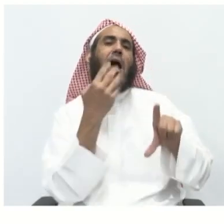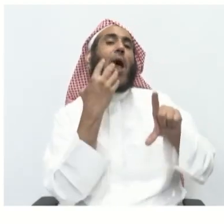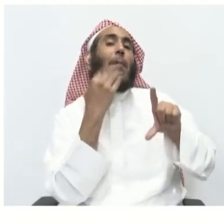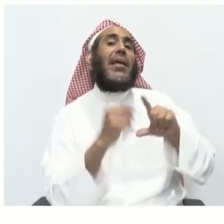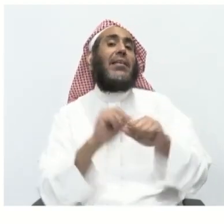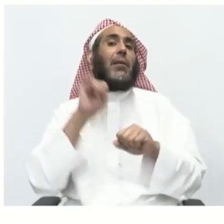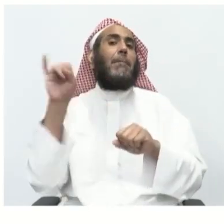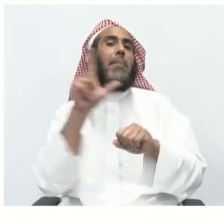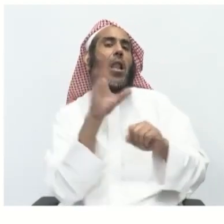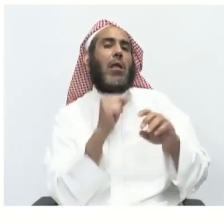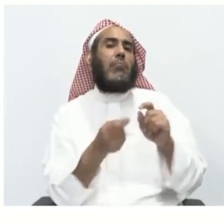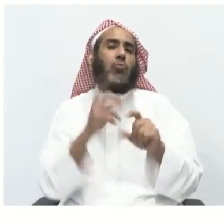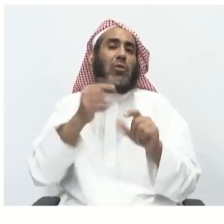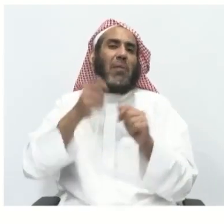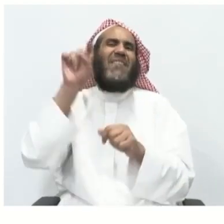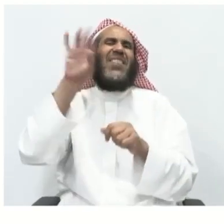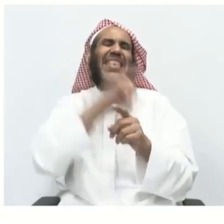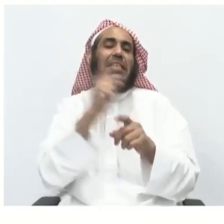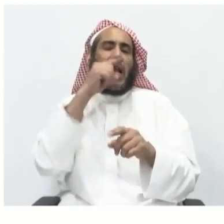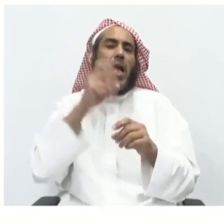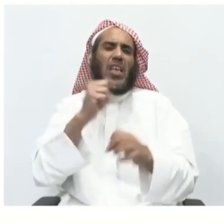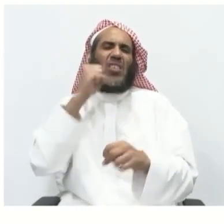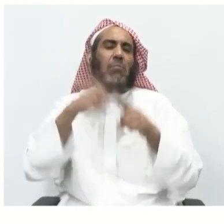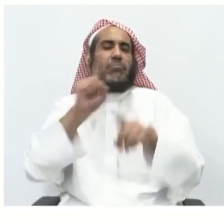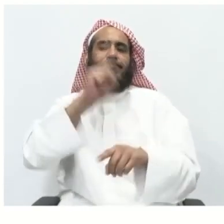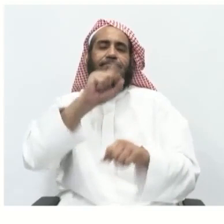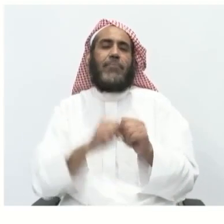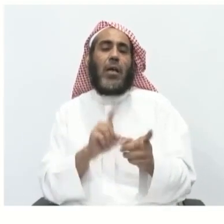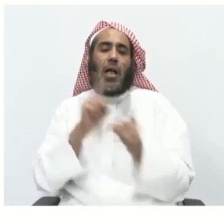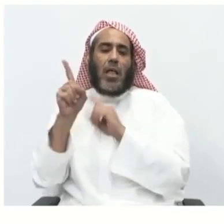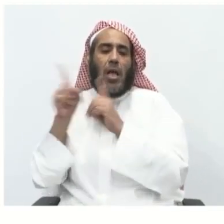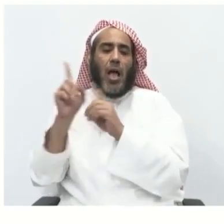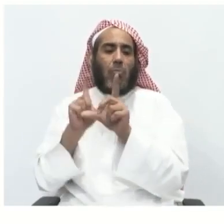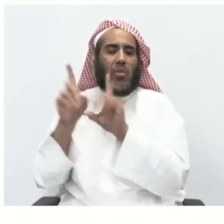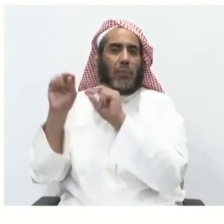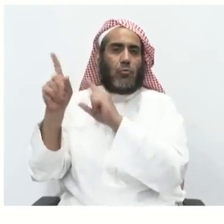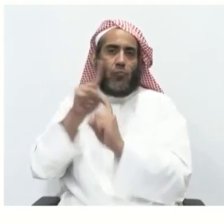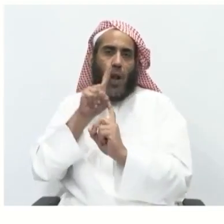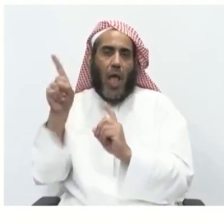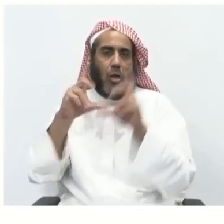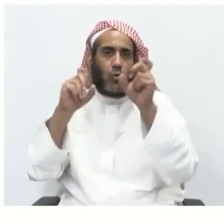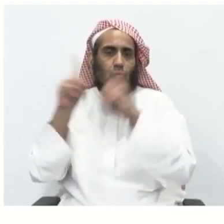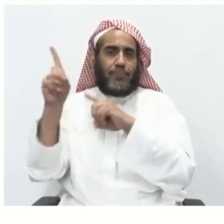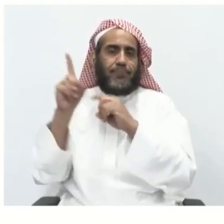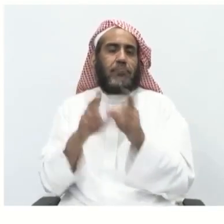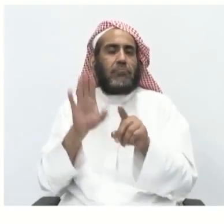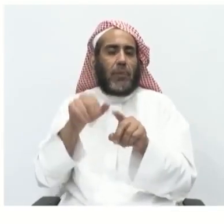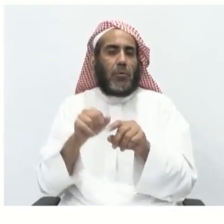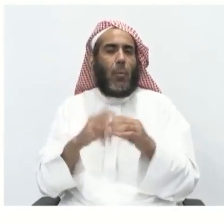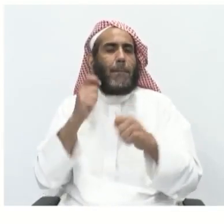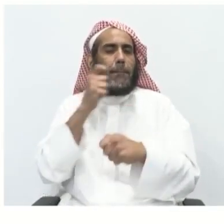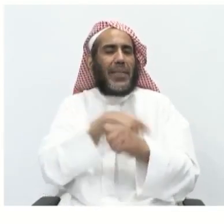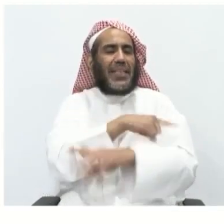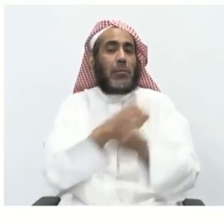ملي من دون صب فلز النحاس الصلب هذه هي لدينا لاحظ معي الصوره طبعا ستقوم